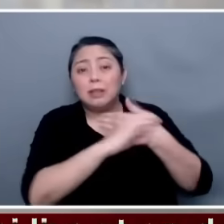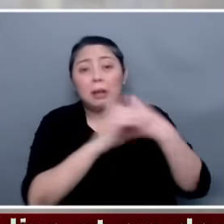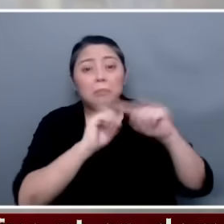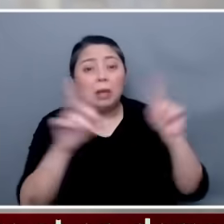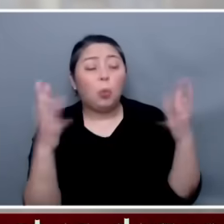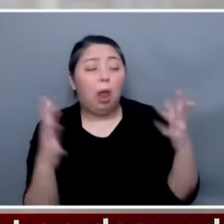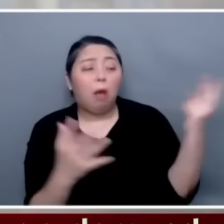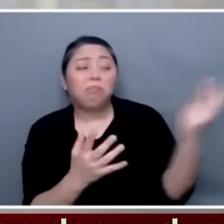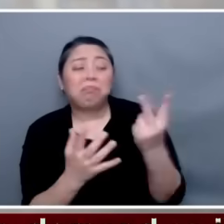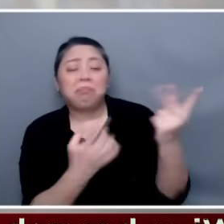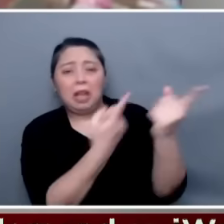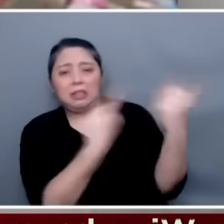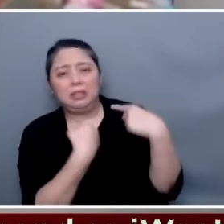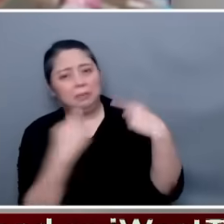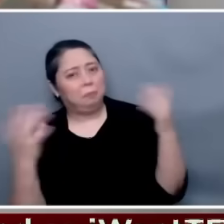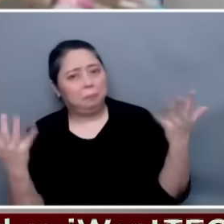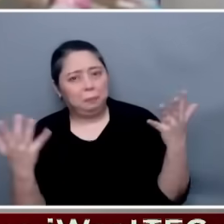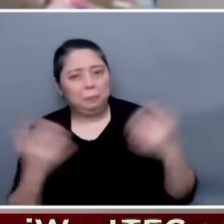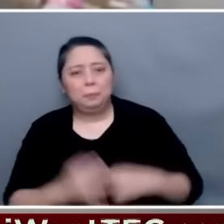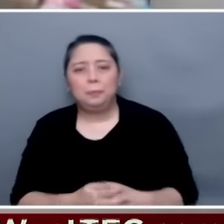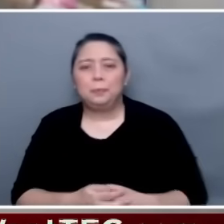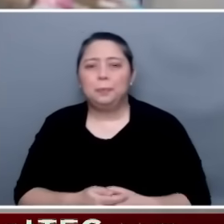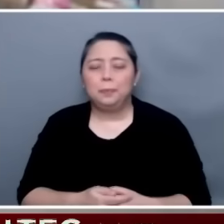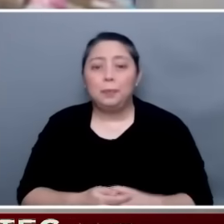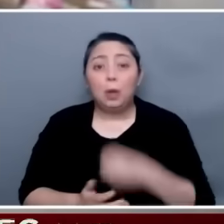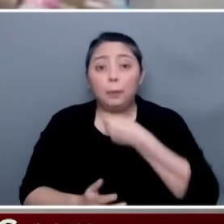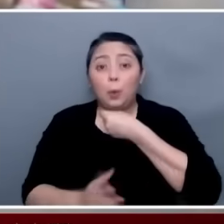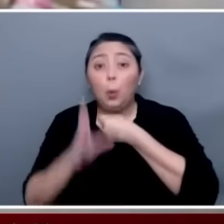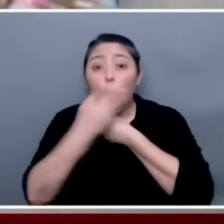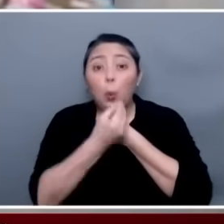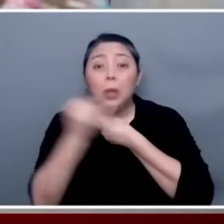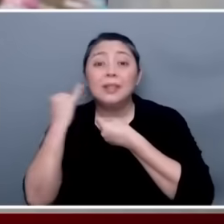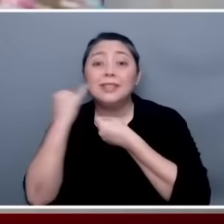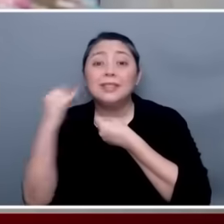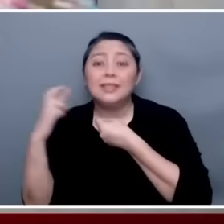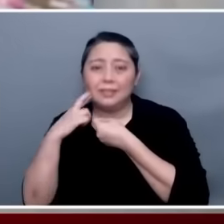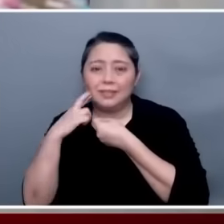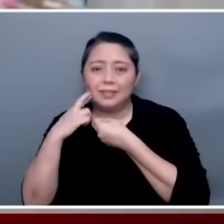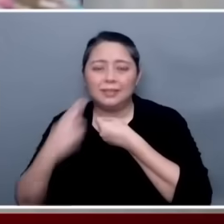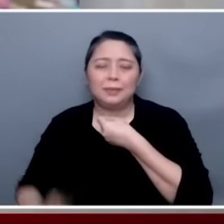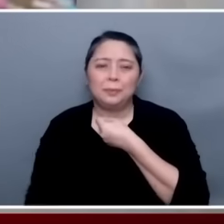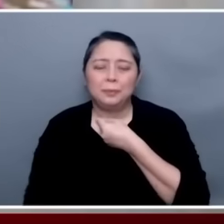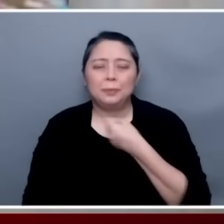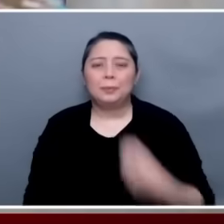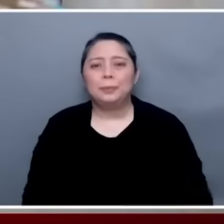kanilang sumasagot. Ina Reformina, ABS-CBN News.